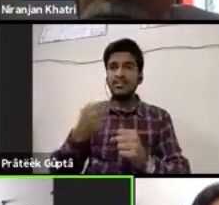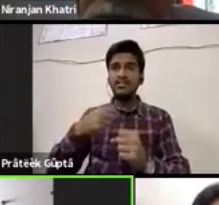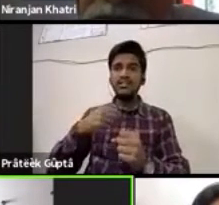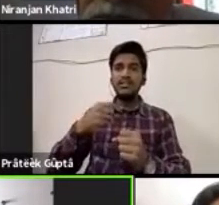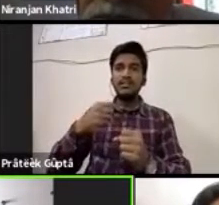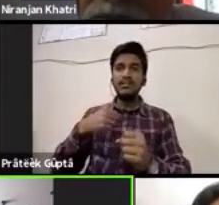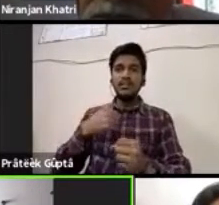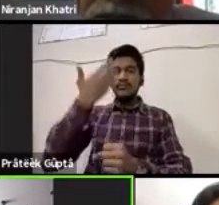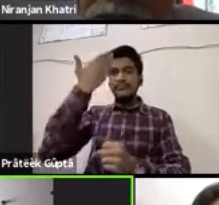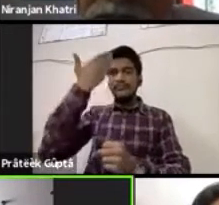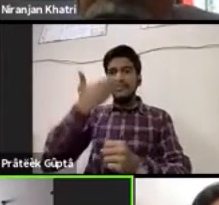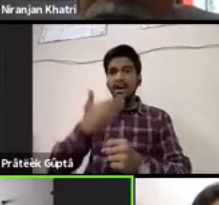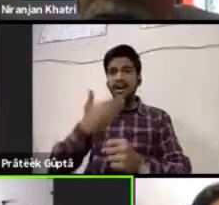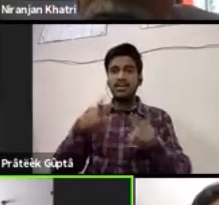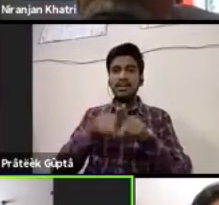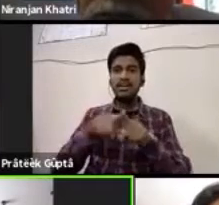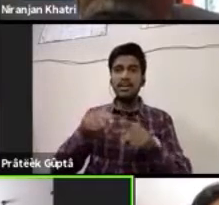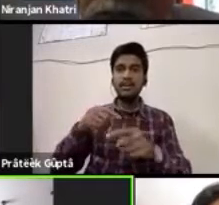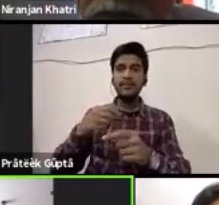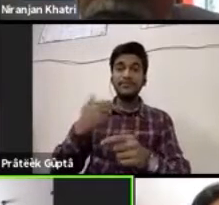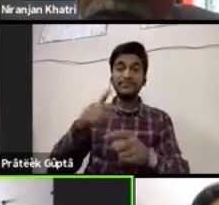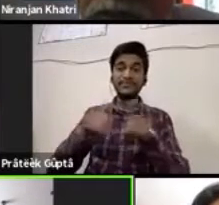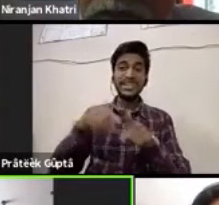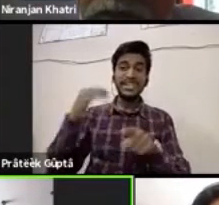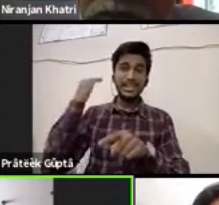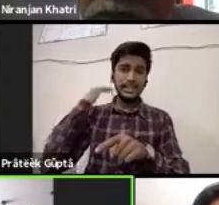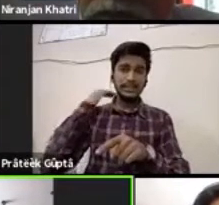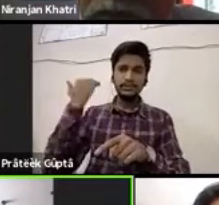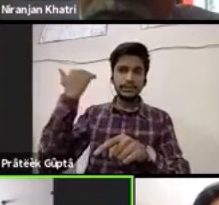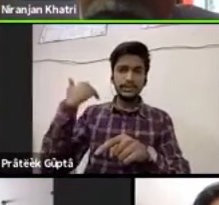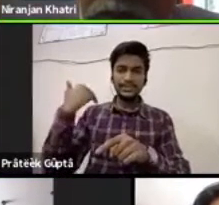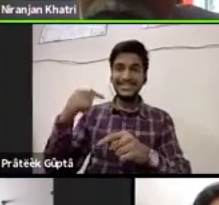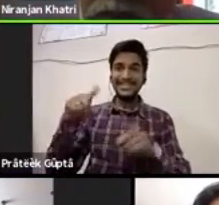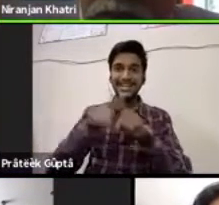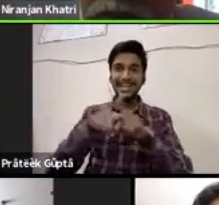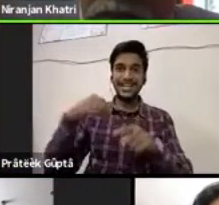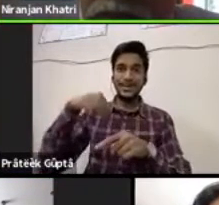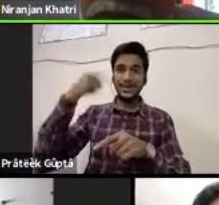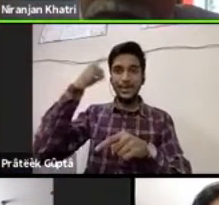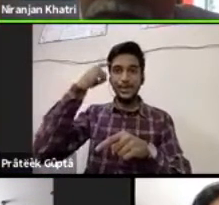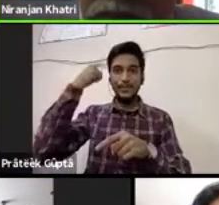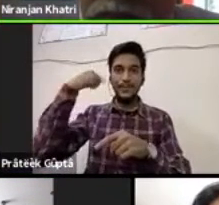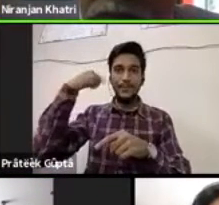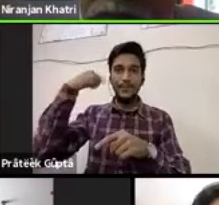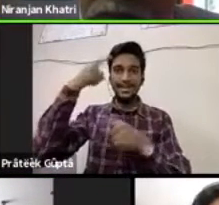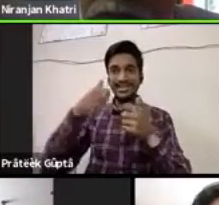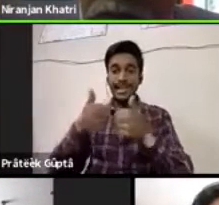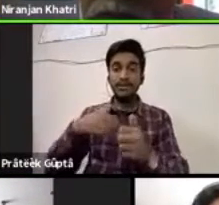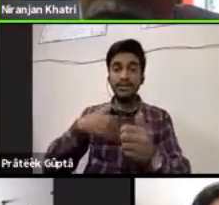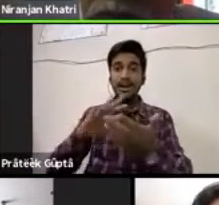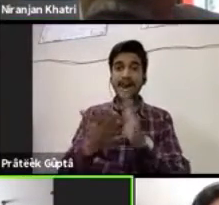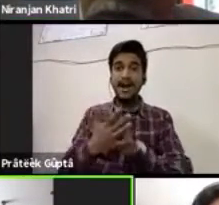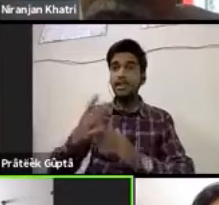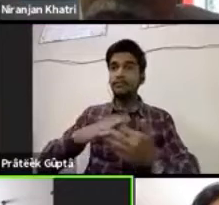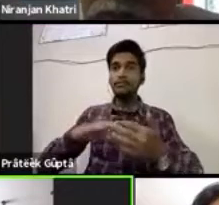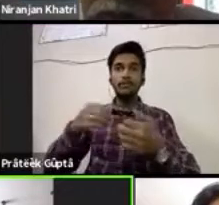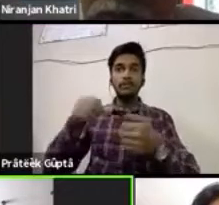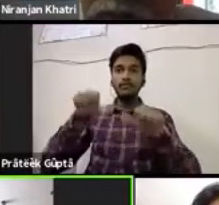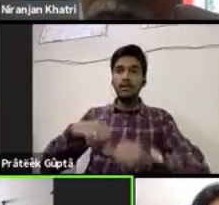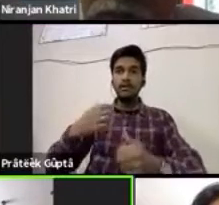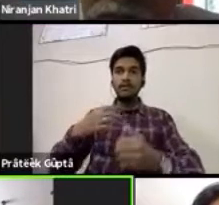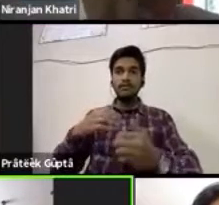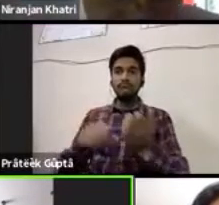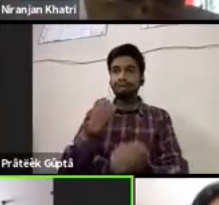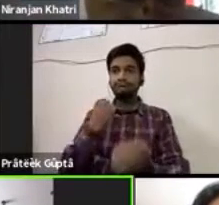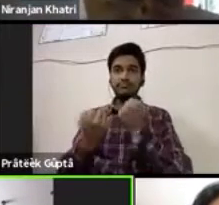द नेक। गर्दन के नीचे कुछ भी काम नहीं करता है, हाथ नहीं चल पाते हैं, तो जो भी हर लोग